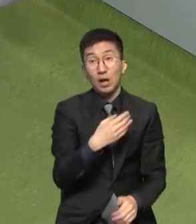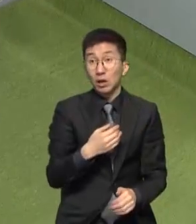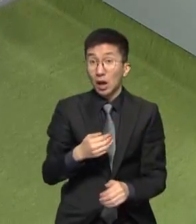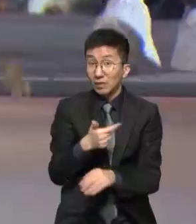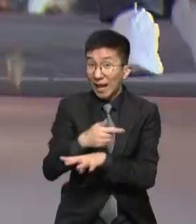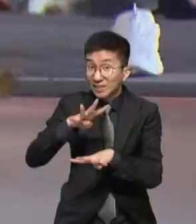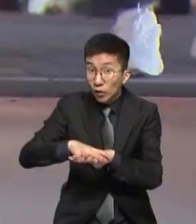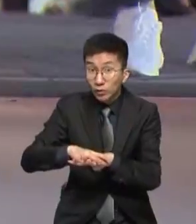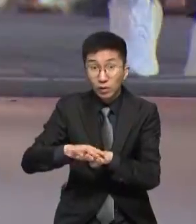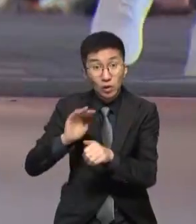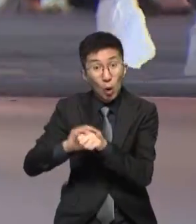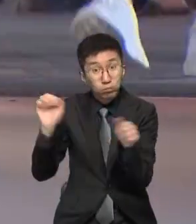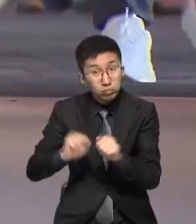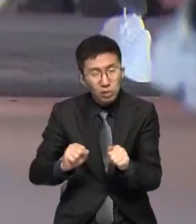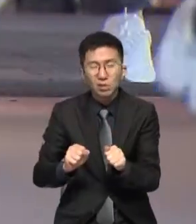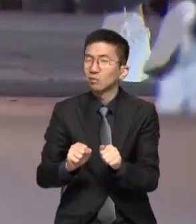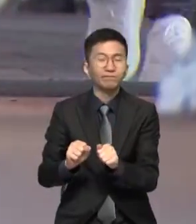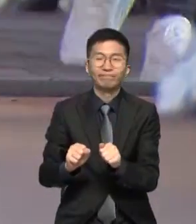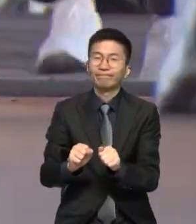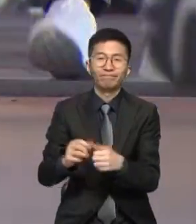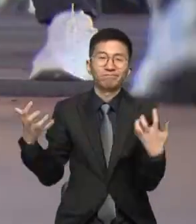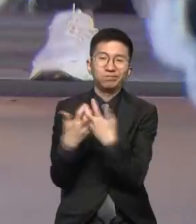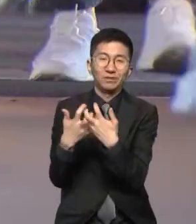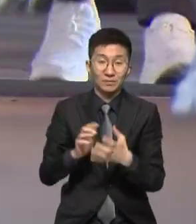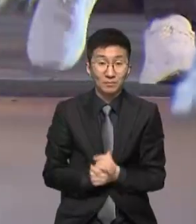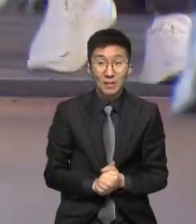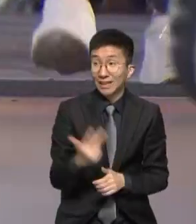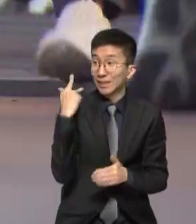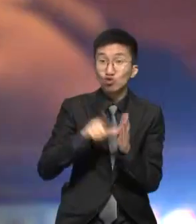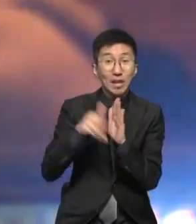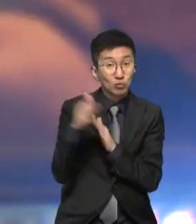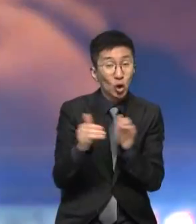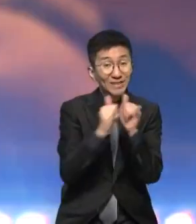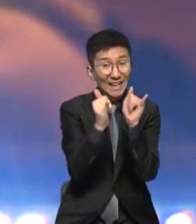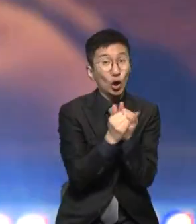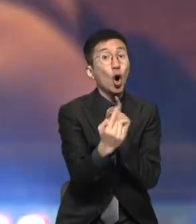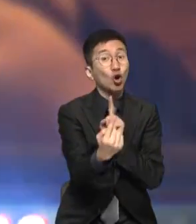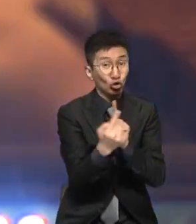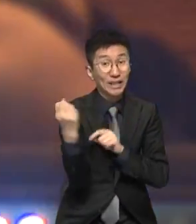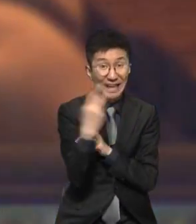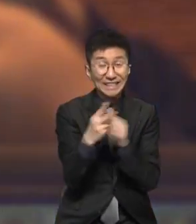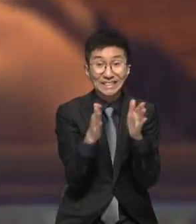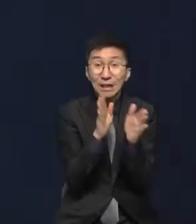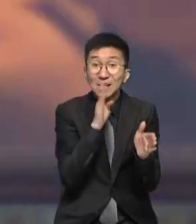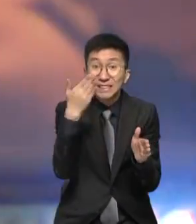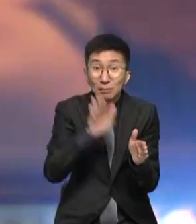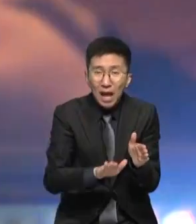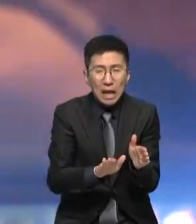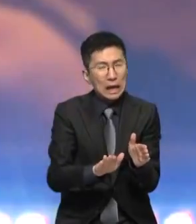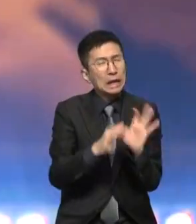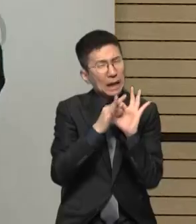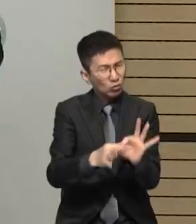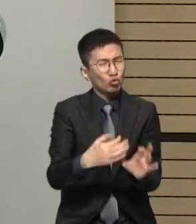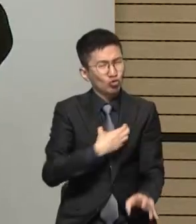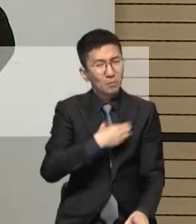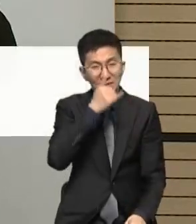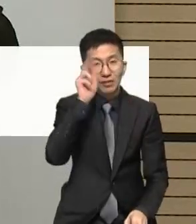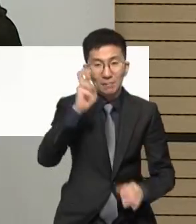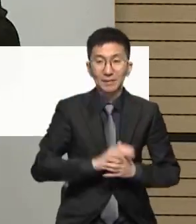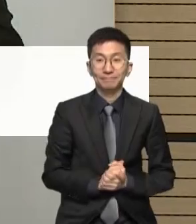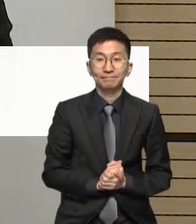없습니다. 지난 주말부터 다시 거리 두기를 시행했지만, 당분간 방역 지표는 더 악화할 가능성이 큽니다.